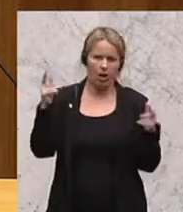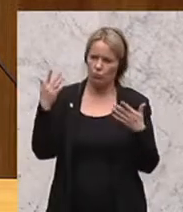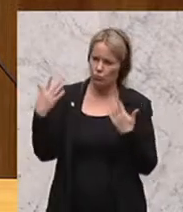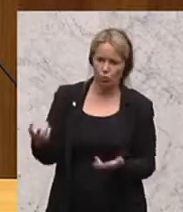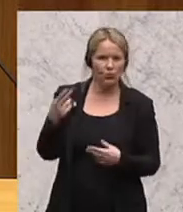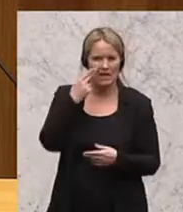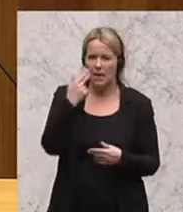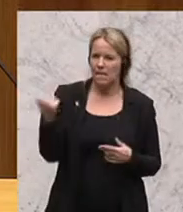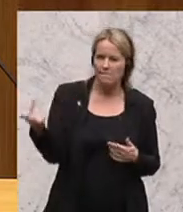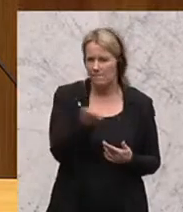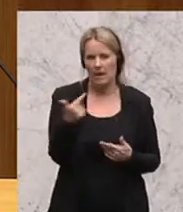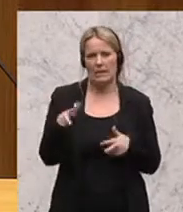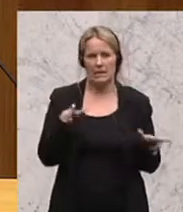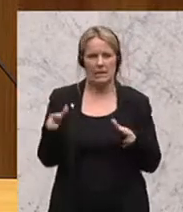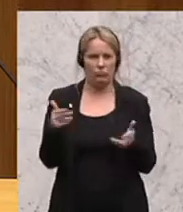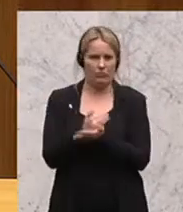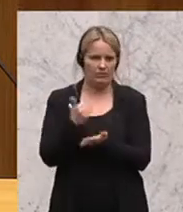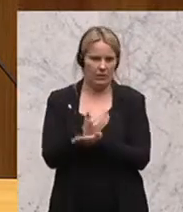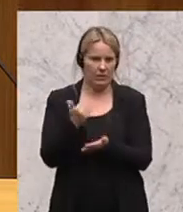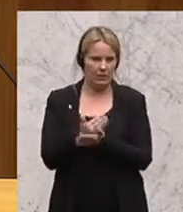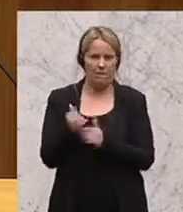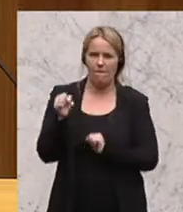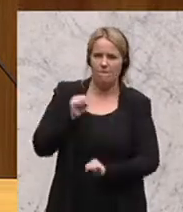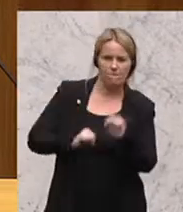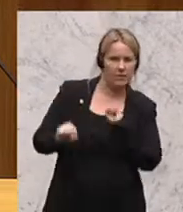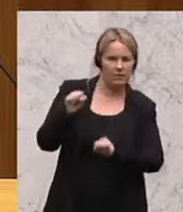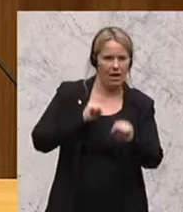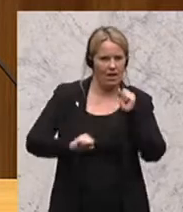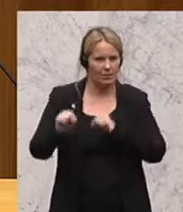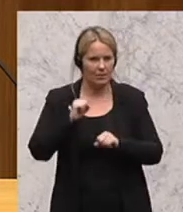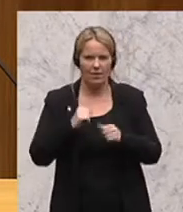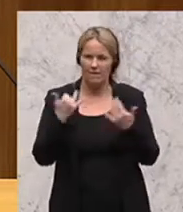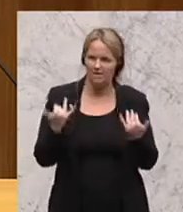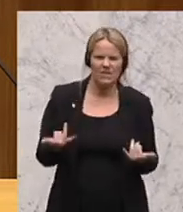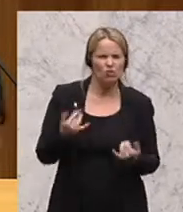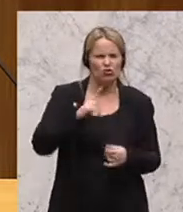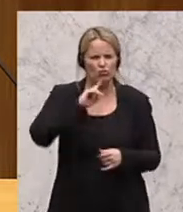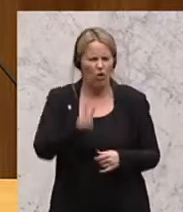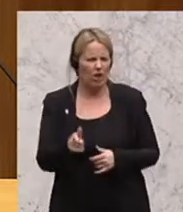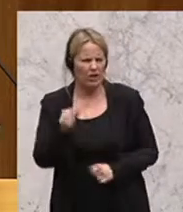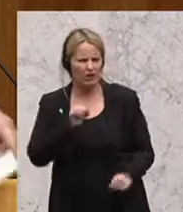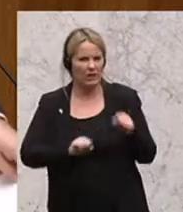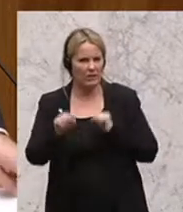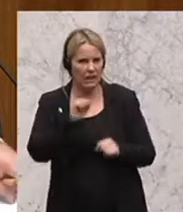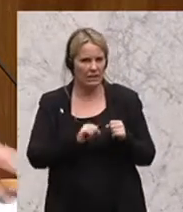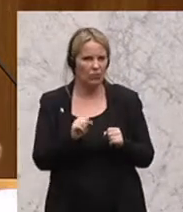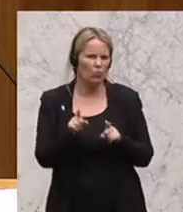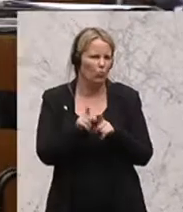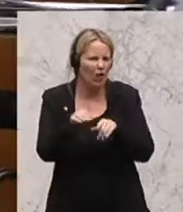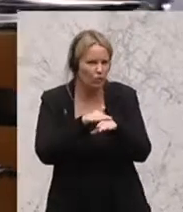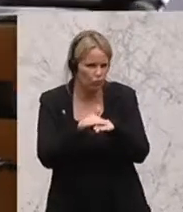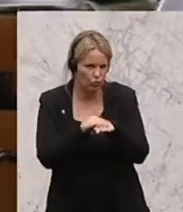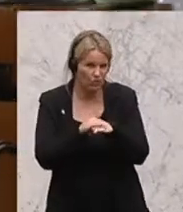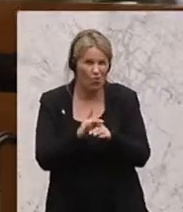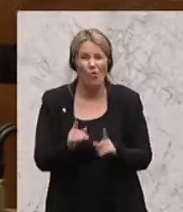sich beide Regierungsvertreter verteidigt haben, wie sie schlecht verteidigt haben und wie sie sich entschuldigt haben.